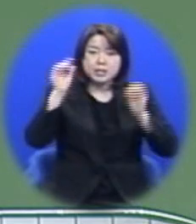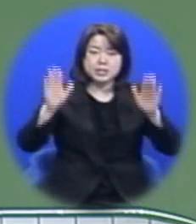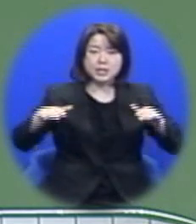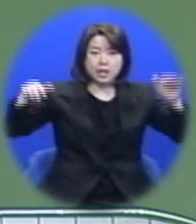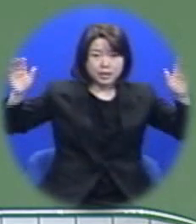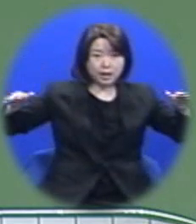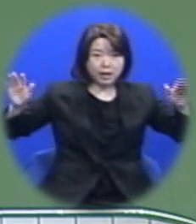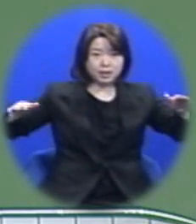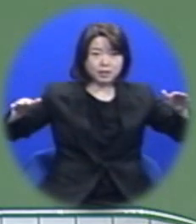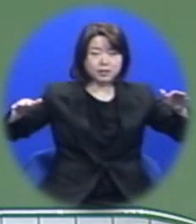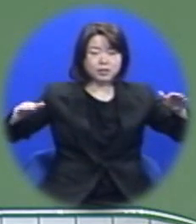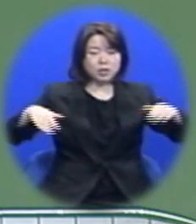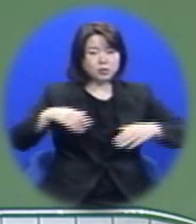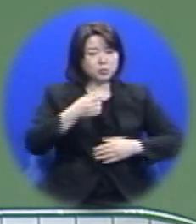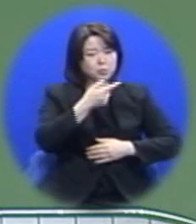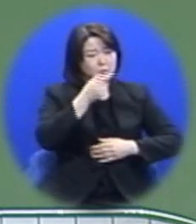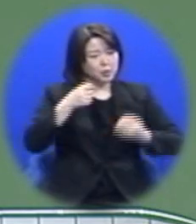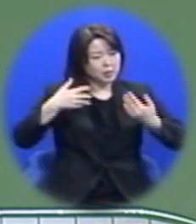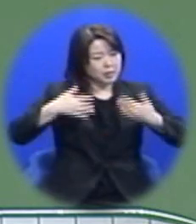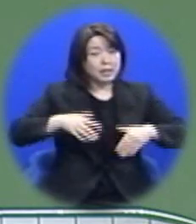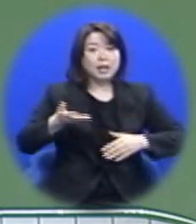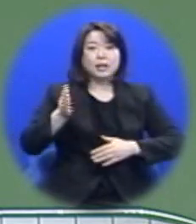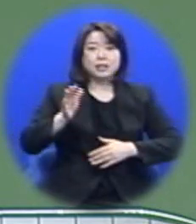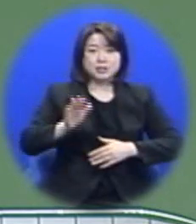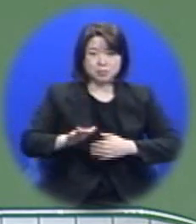왠지 모르게 좀 나약해 보입니다.